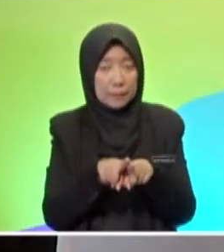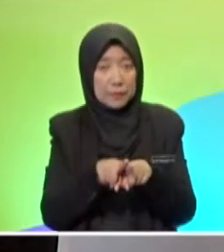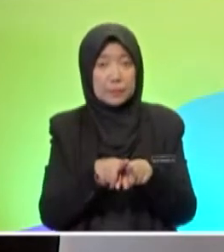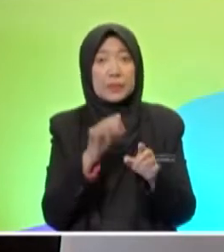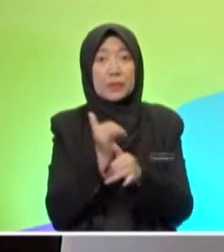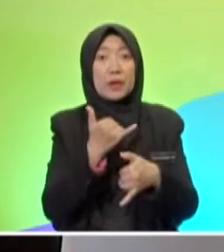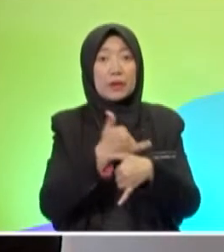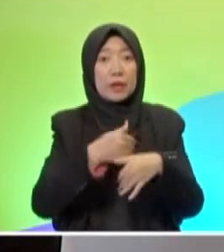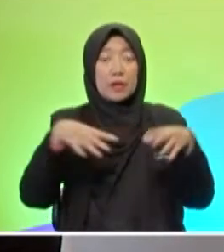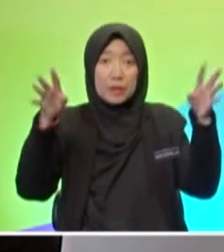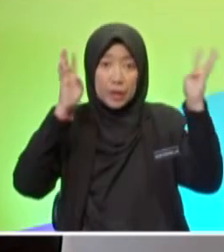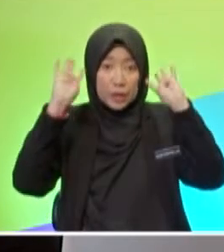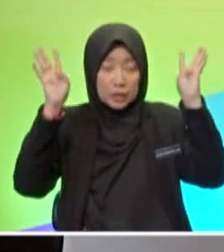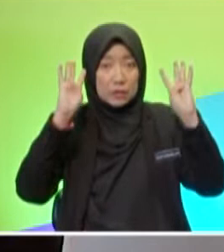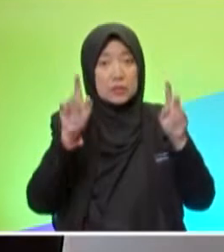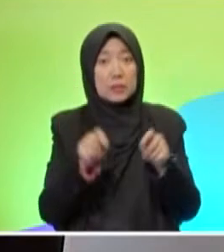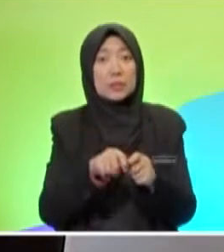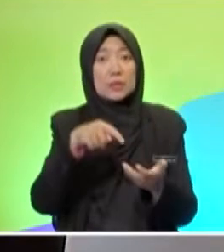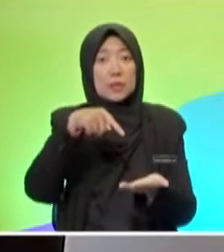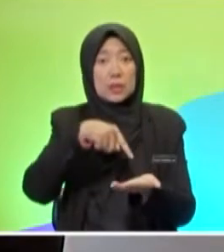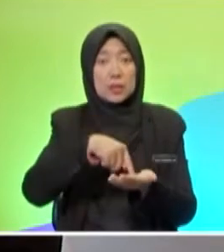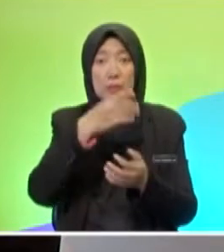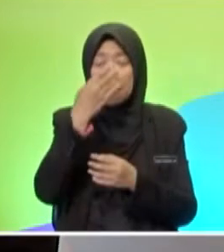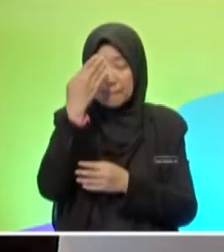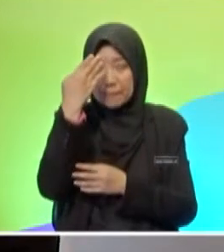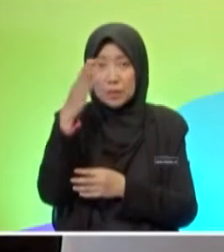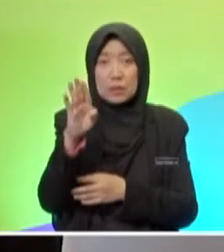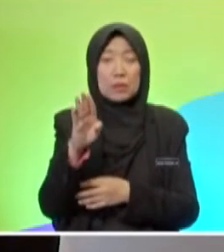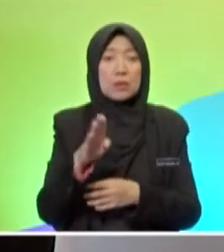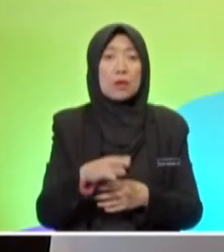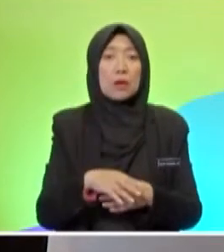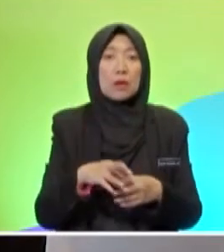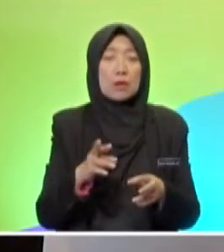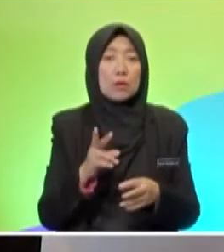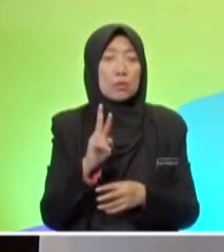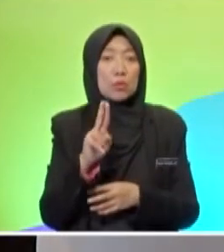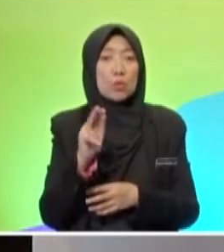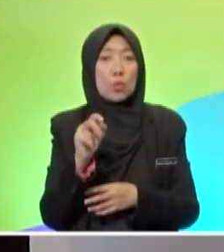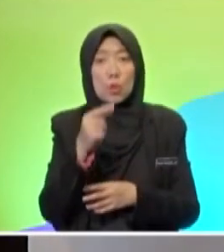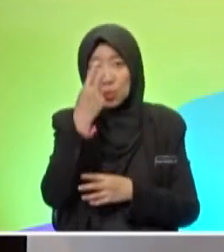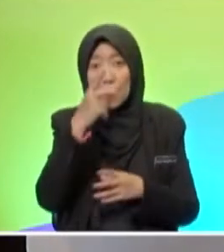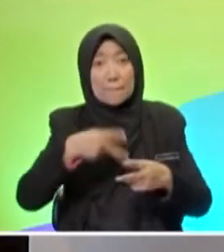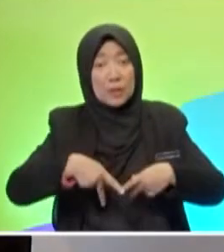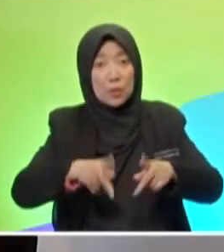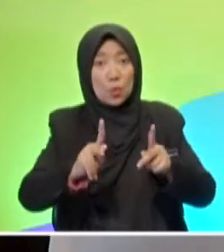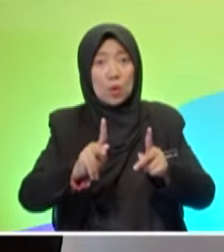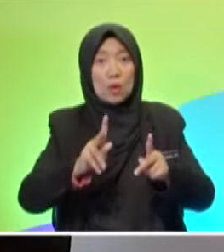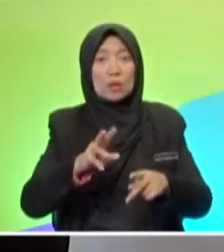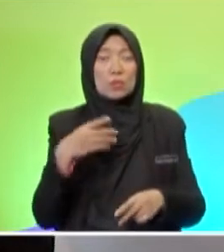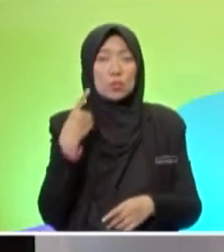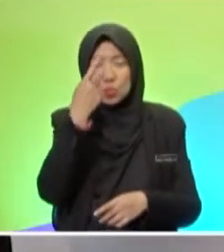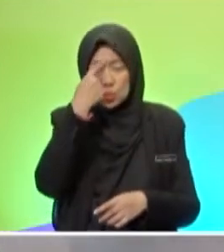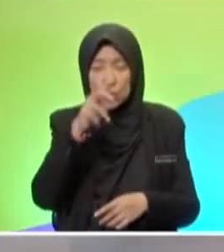kreatif seperti ini sebenarnya memberi ruang kepada murid-muridnya untuk mengekspresikan apa yang ada dalam hati mereka